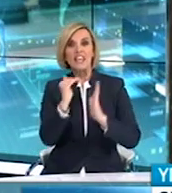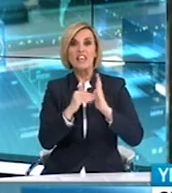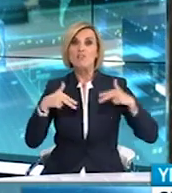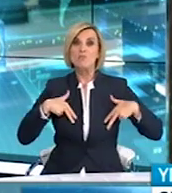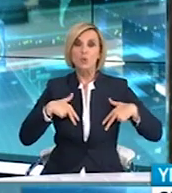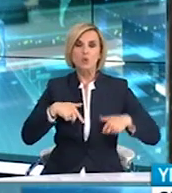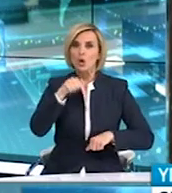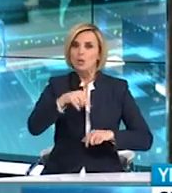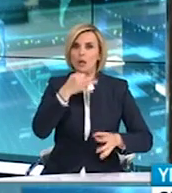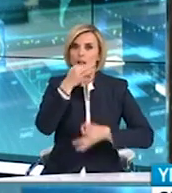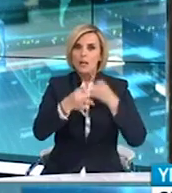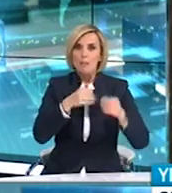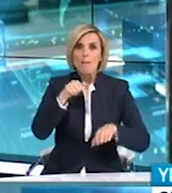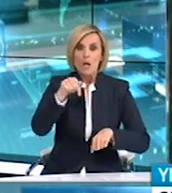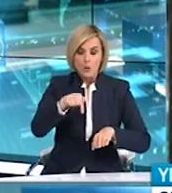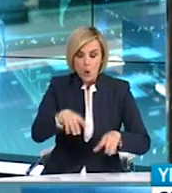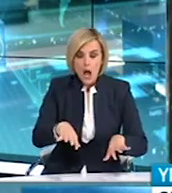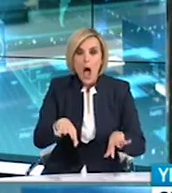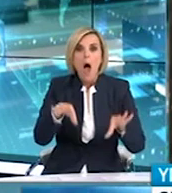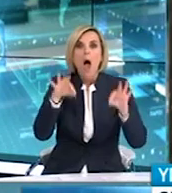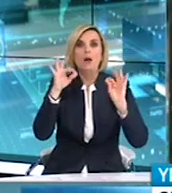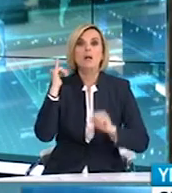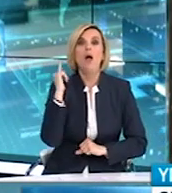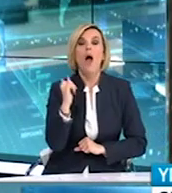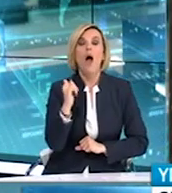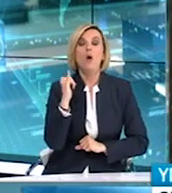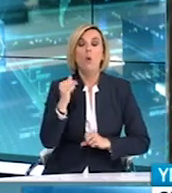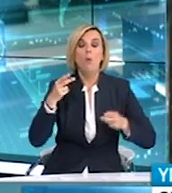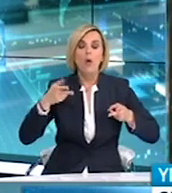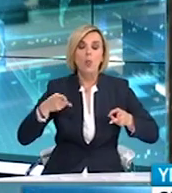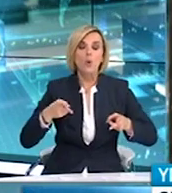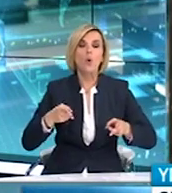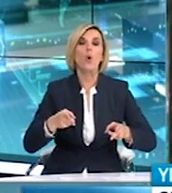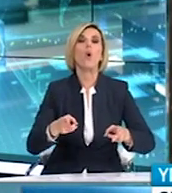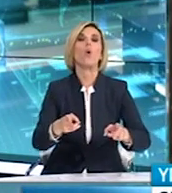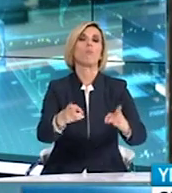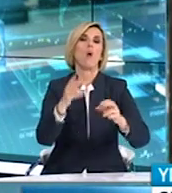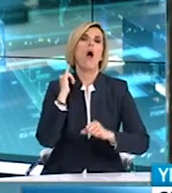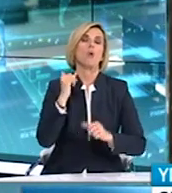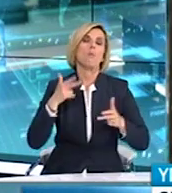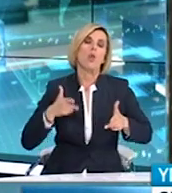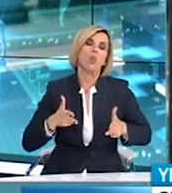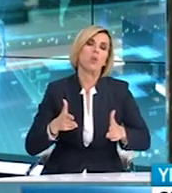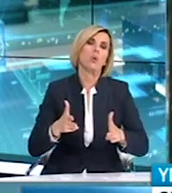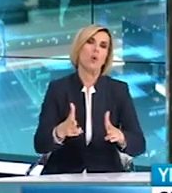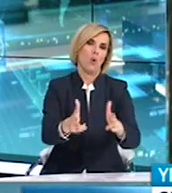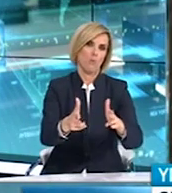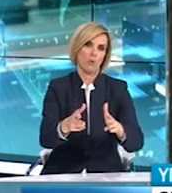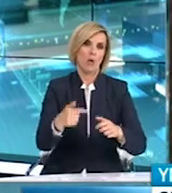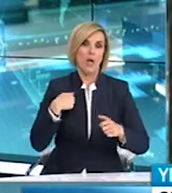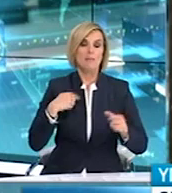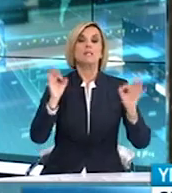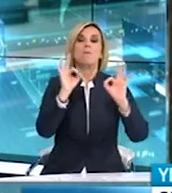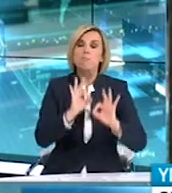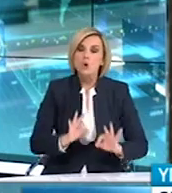ακόμα στην αρχή της μάχης και έχουμε να αντιμετωπίσουμε τα επόμενα στάδια της φάσης του κορονοϊού και προετοιμαζόμαστε προς